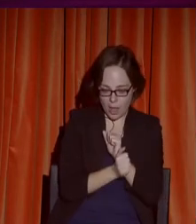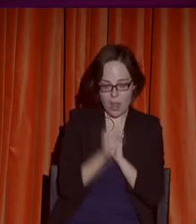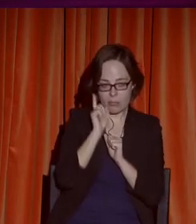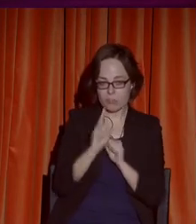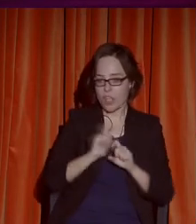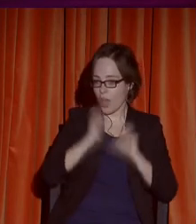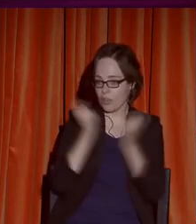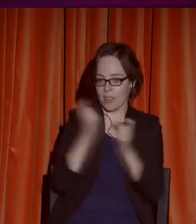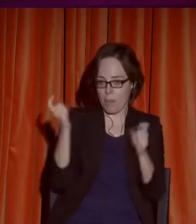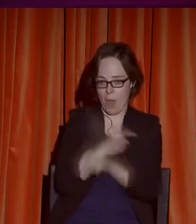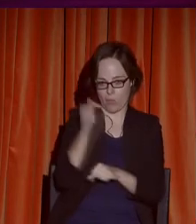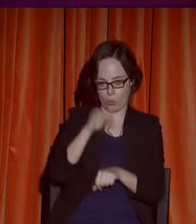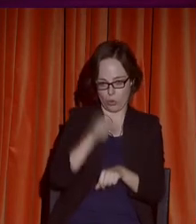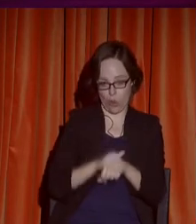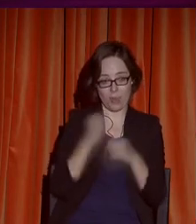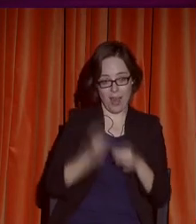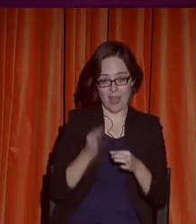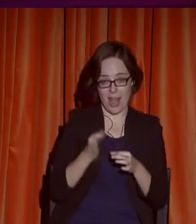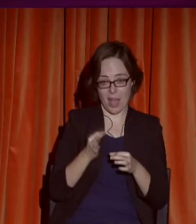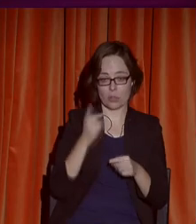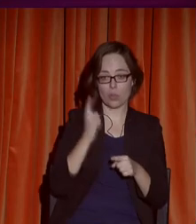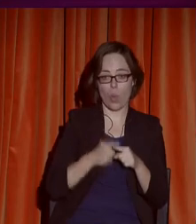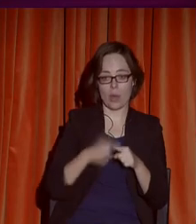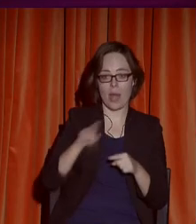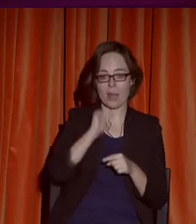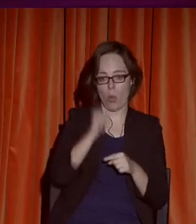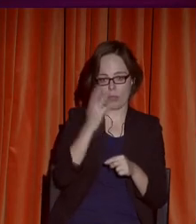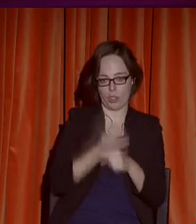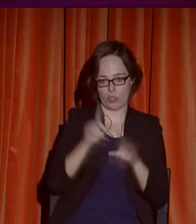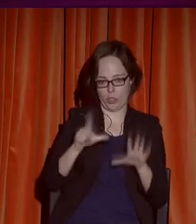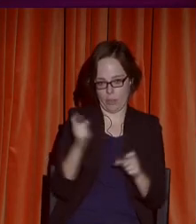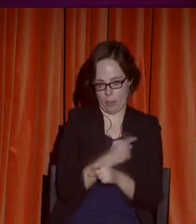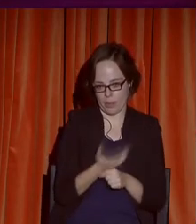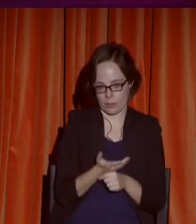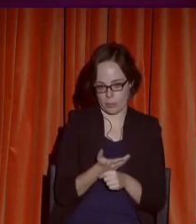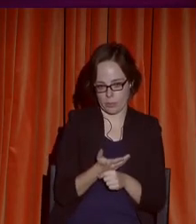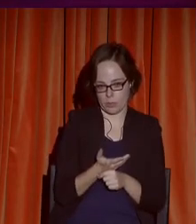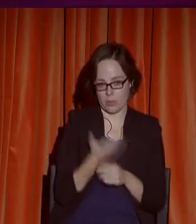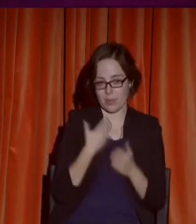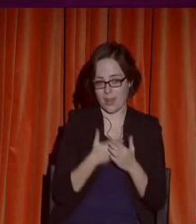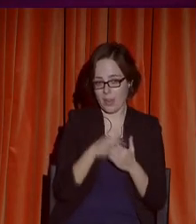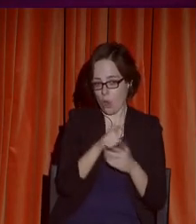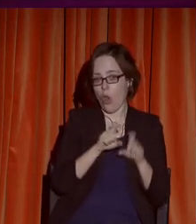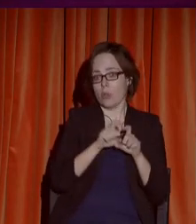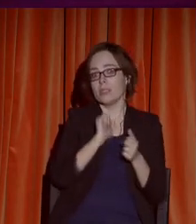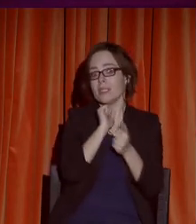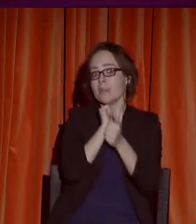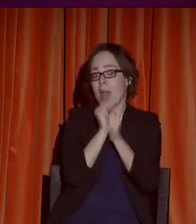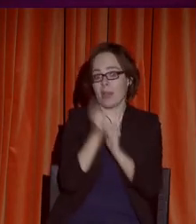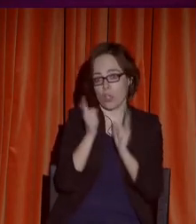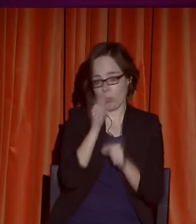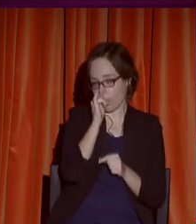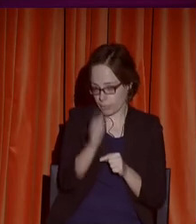obecnie 47 państw członkowskich Rady Europy. A więc jest to, ta zmiana czasem może zabierać czas. Ale te